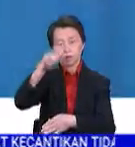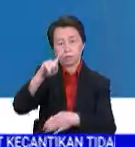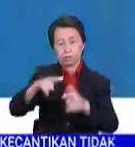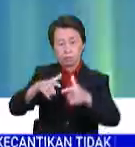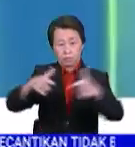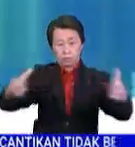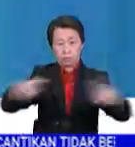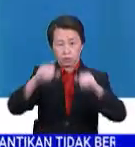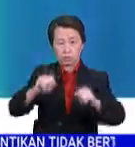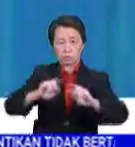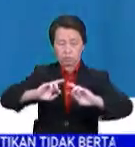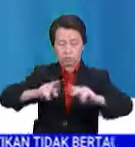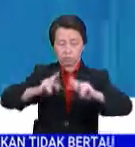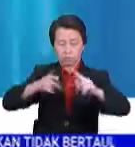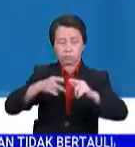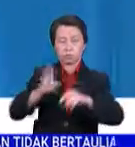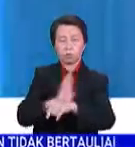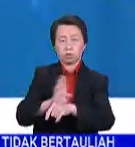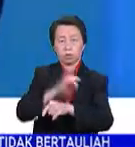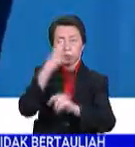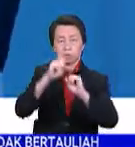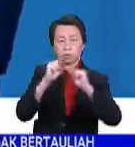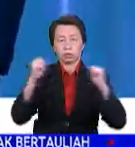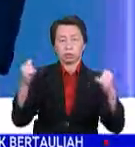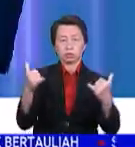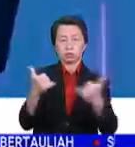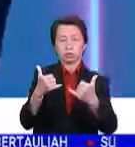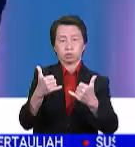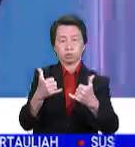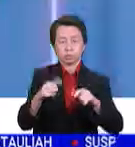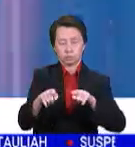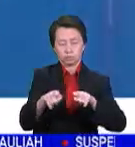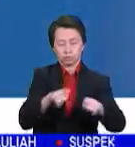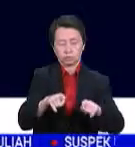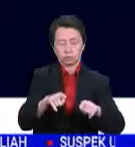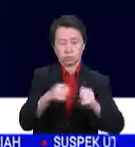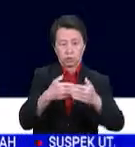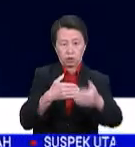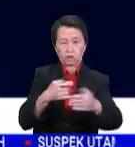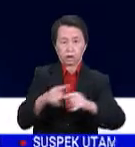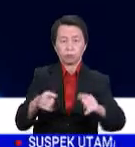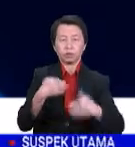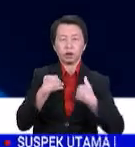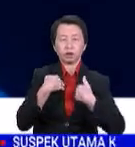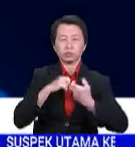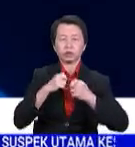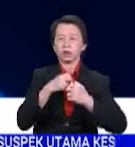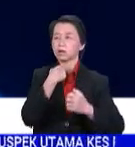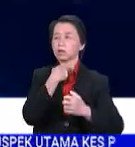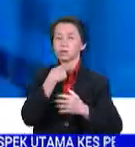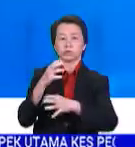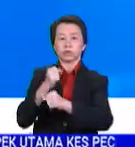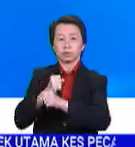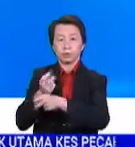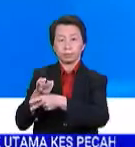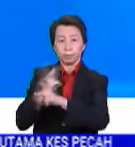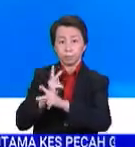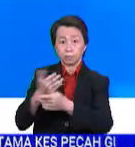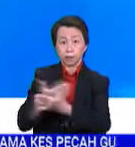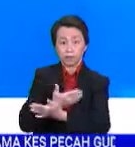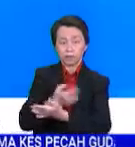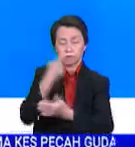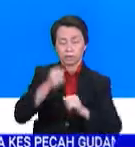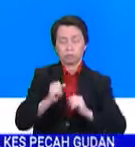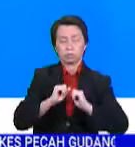meluaskan keupayaan memulihkan perniagaan bagai Serikat berdaya maju namun mempunyai kekangan mendapatkan dana baru bagi